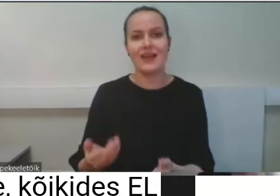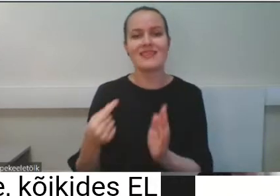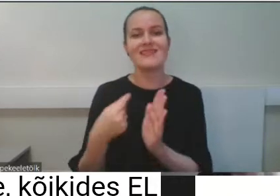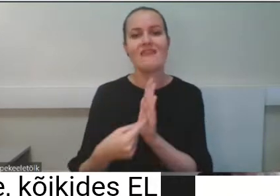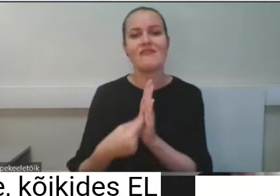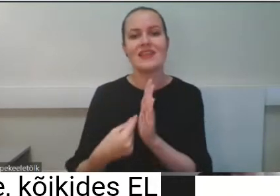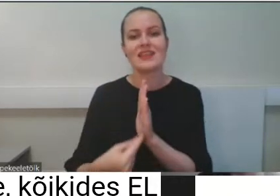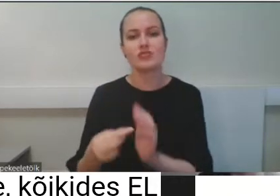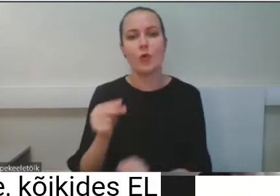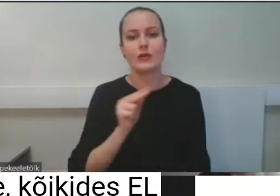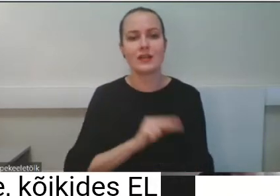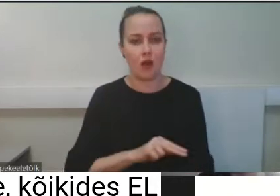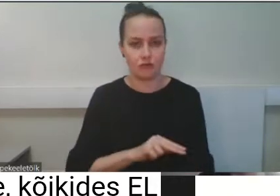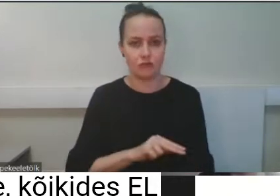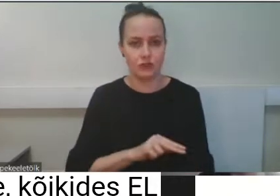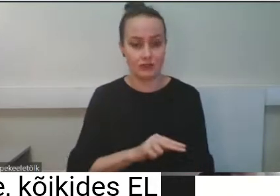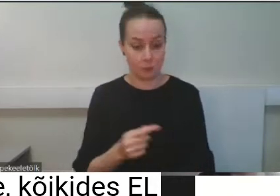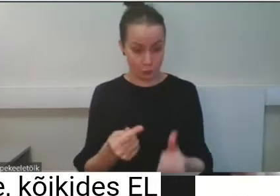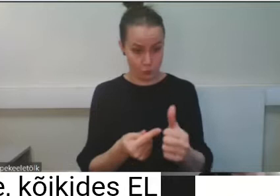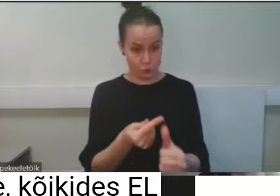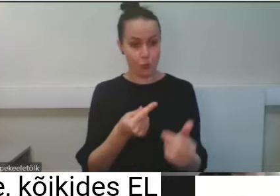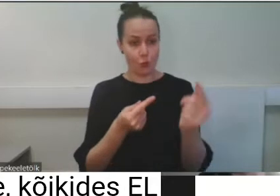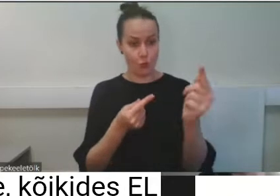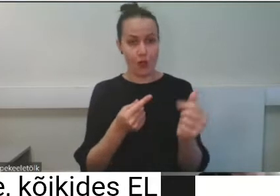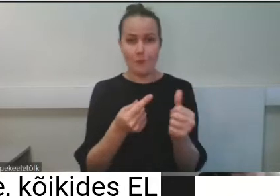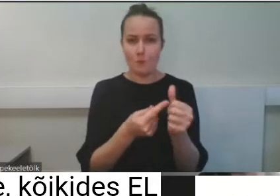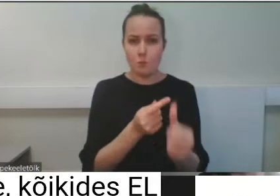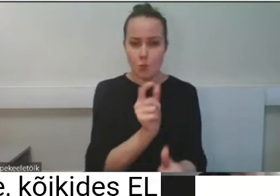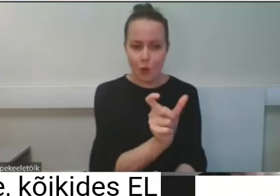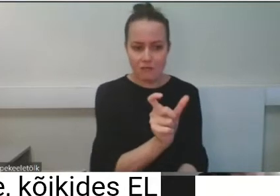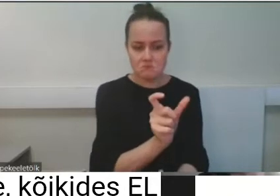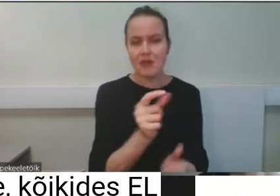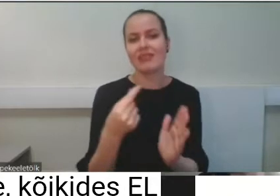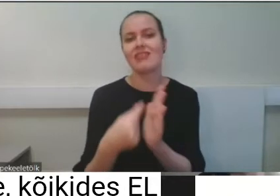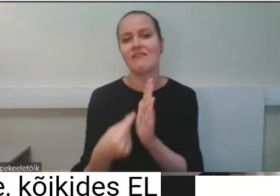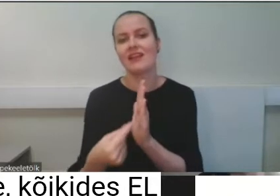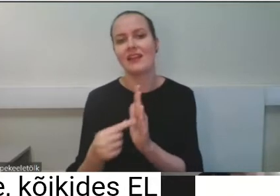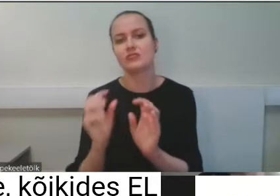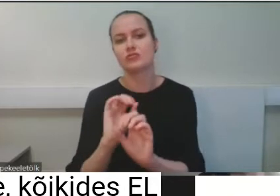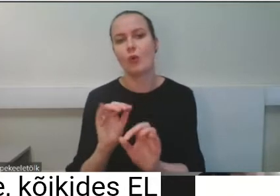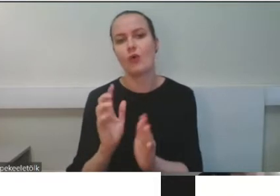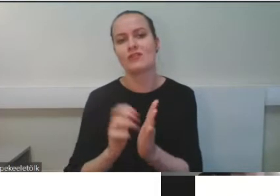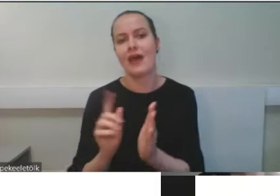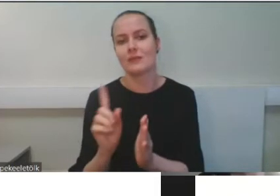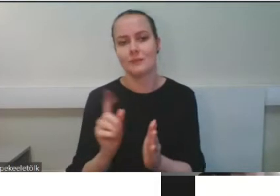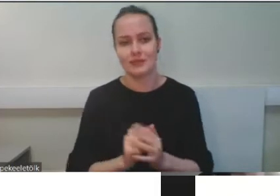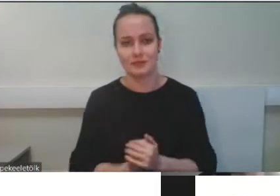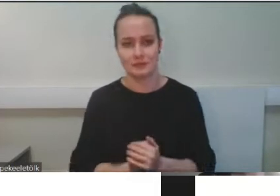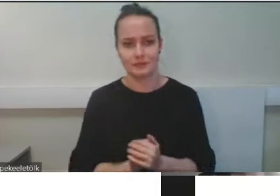aga tulemusi veel avaldatud ei ole, et varsti-varsti on tulemas. Võib edasi minna.